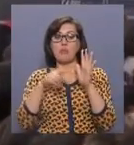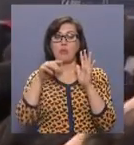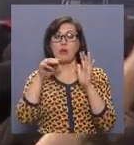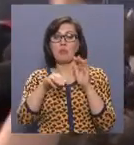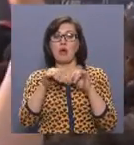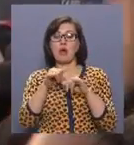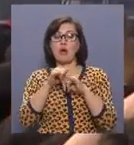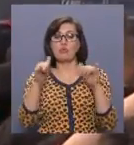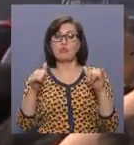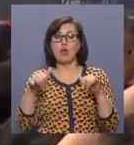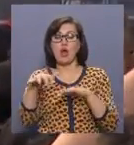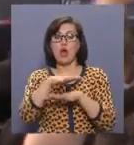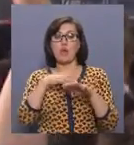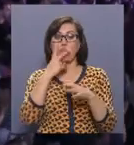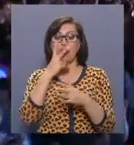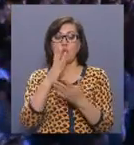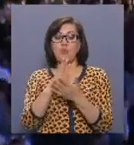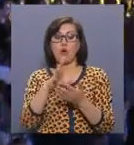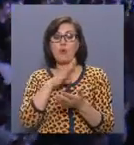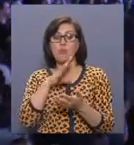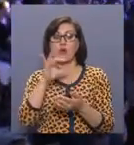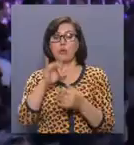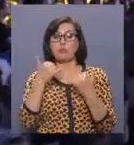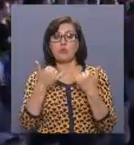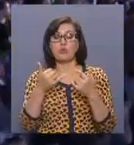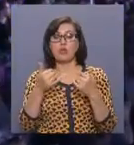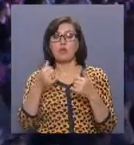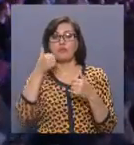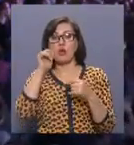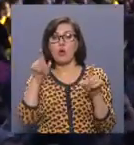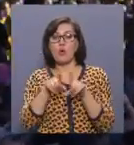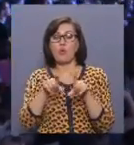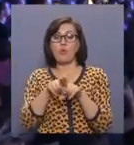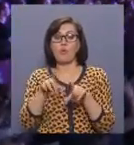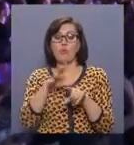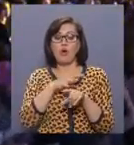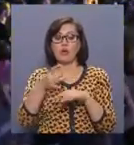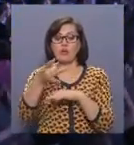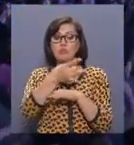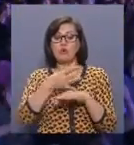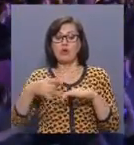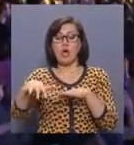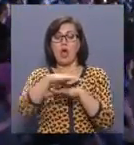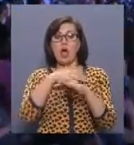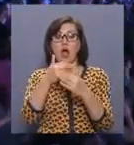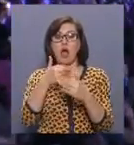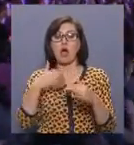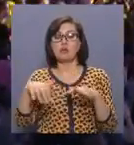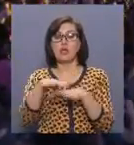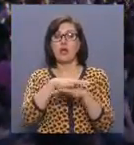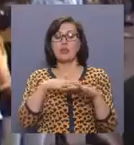адамнан астам тамашалап үлгерді. Бүгінде кешеде Республика сарайының алдындағы